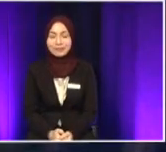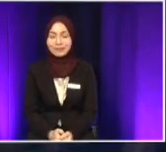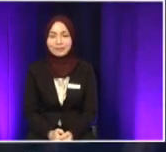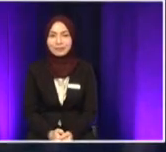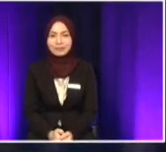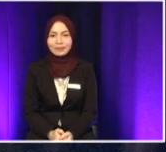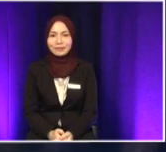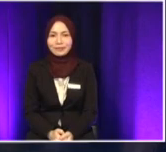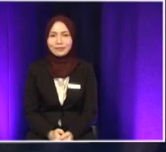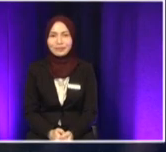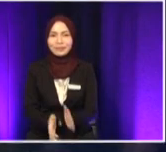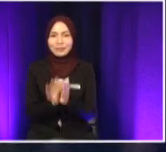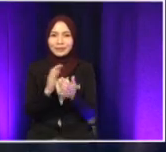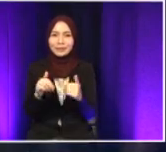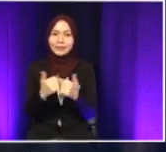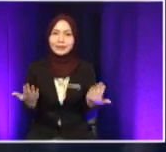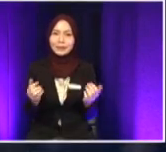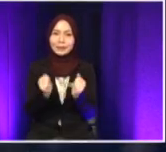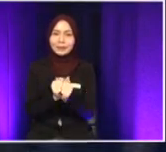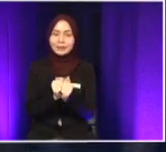pada hari ini